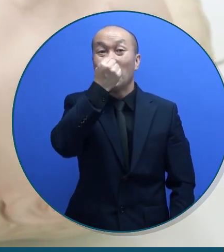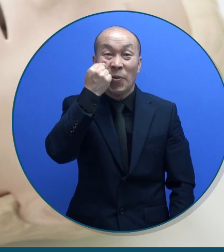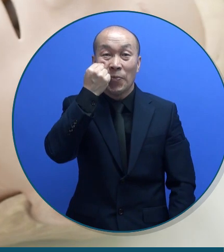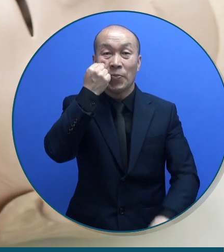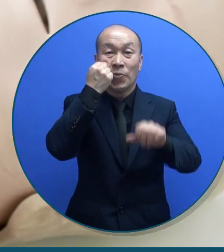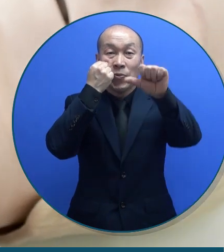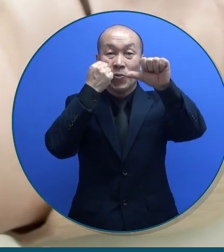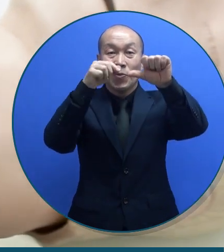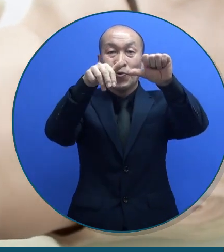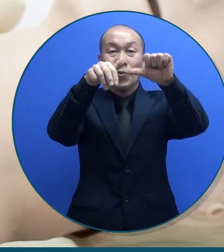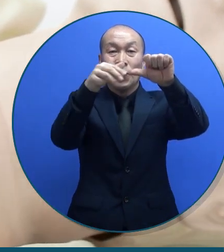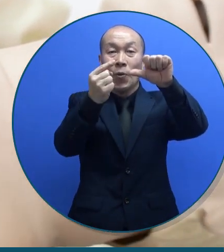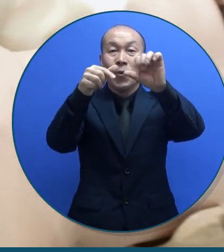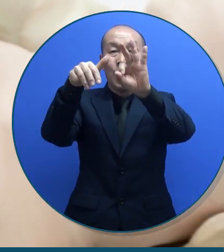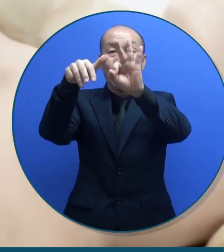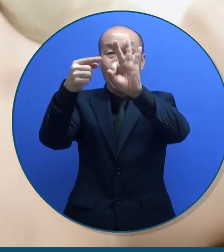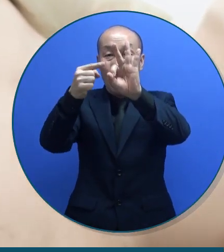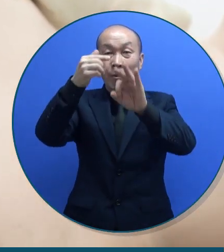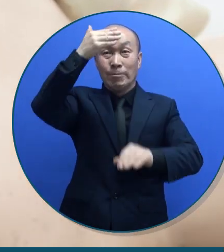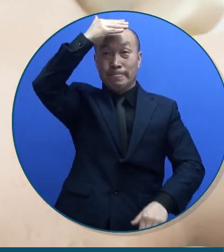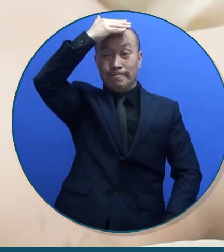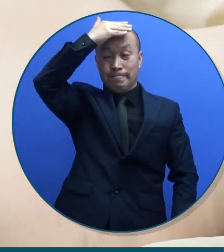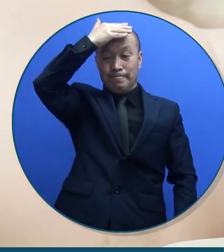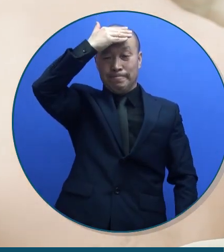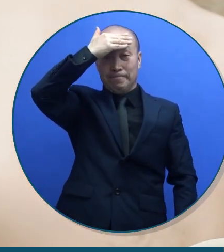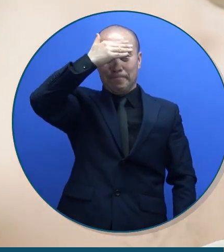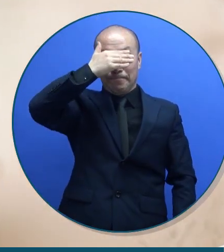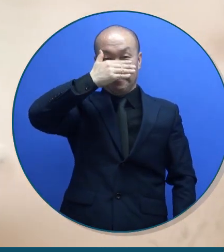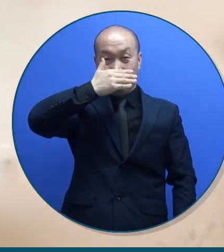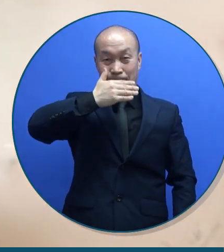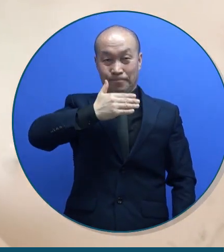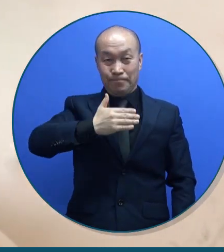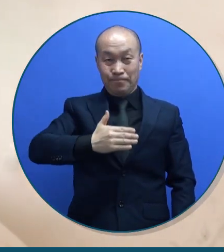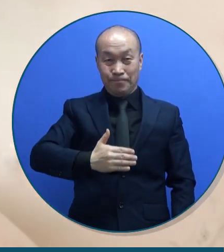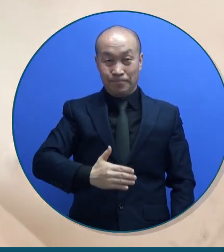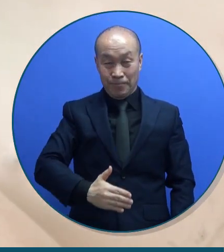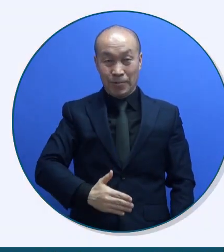호흡 확인은 5에서 10초간 진행합니다.